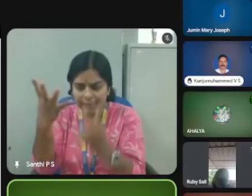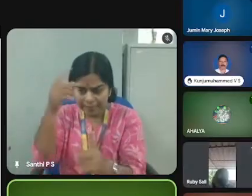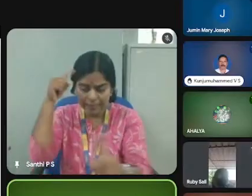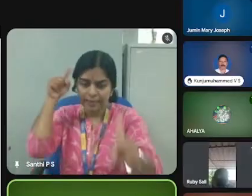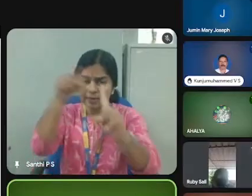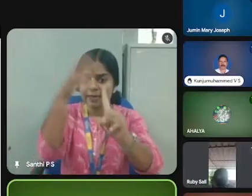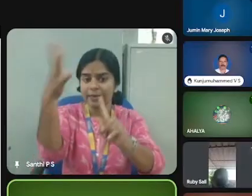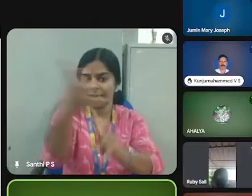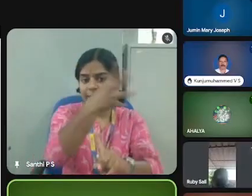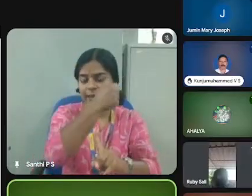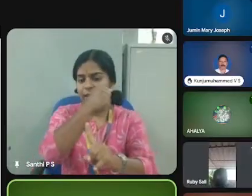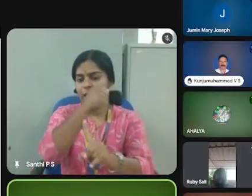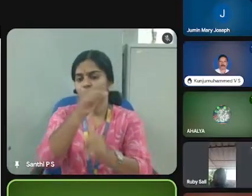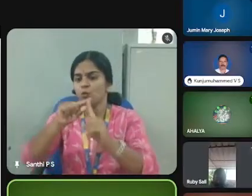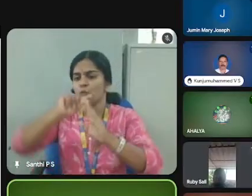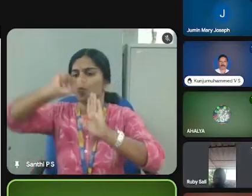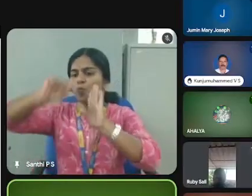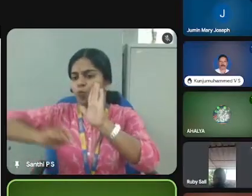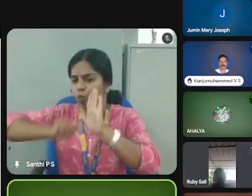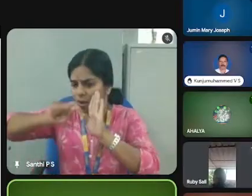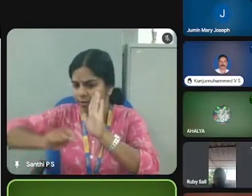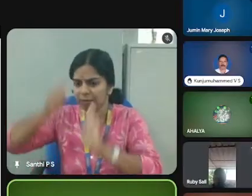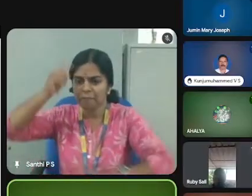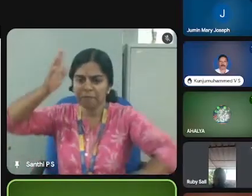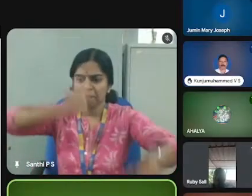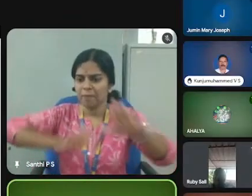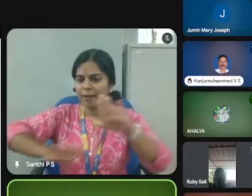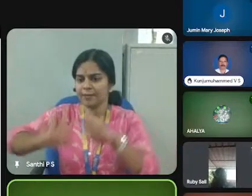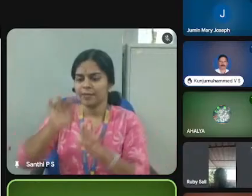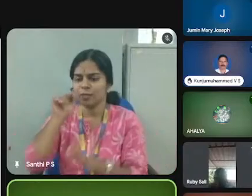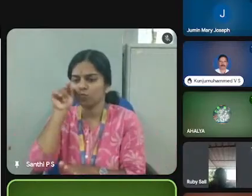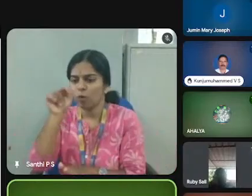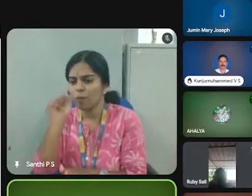ഫലപ്രദ പഠന പദ്ധതി രൂപപ്പെടുത്താൻ എന്തെല്ലാം ഘടകങ്ങൾ പരിഗണിക്കേണ്ടതുണ്ട്?